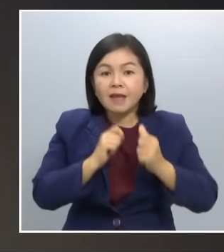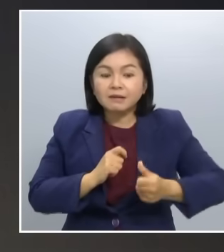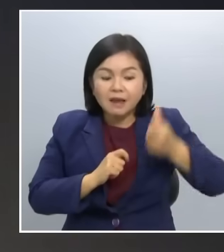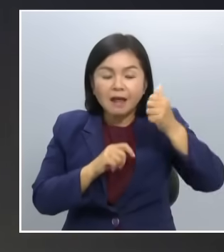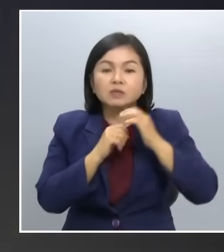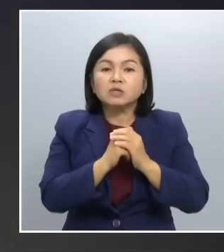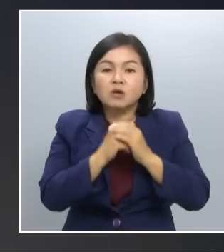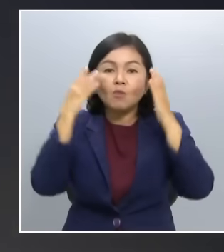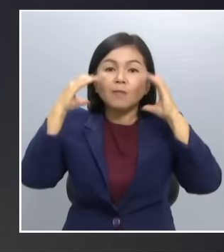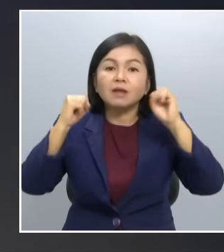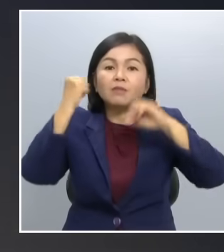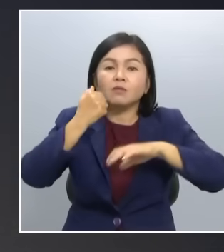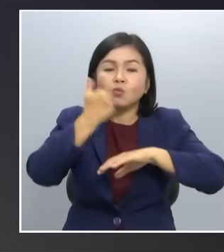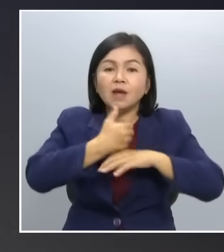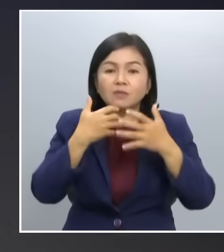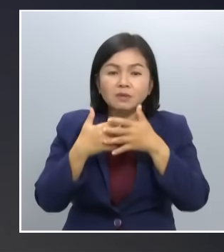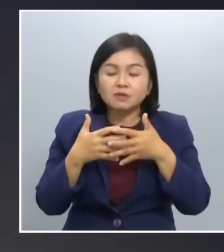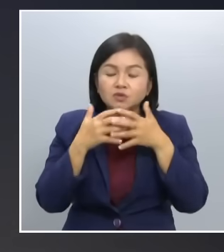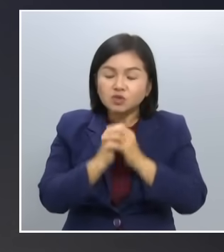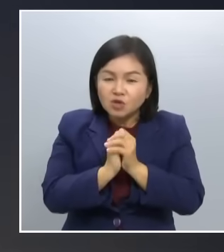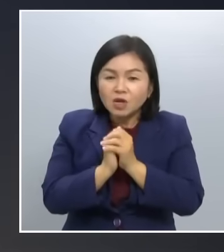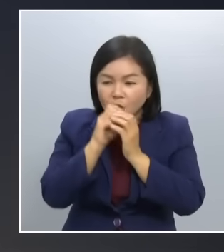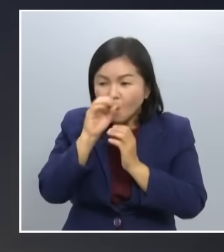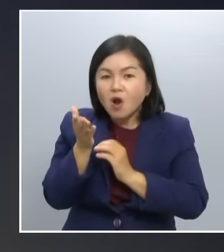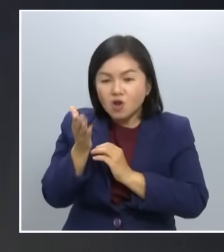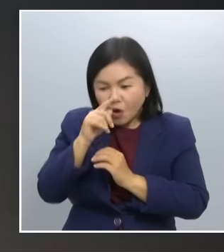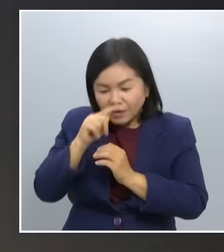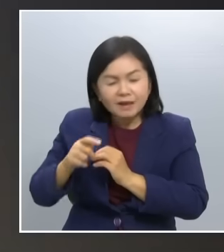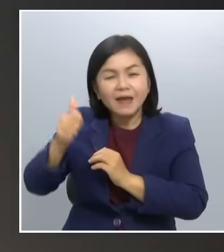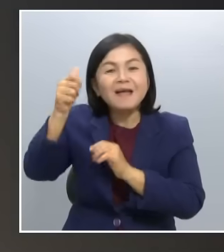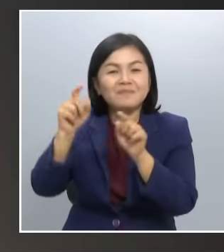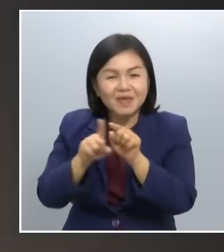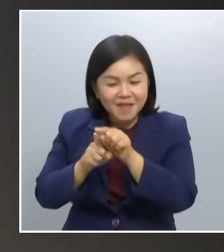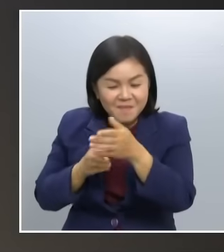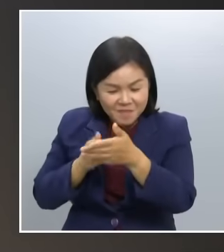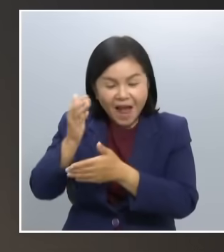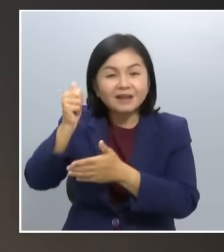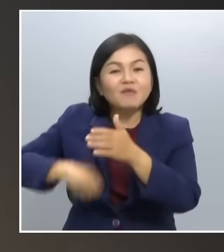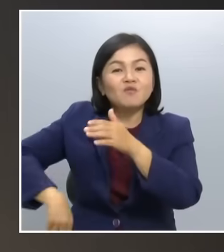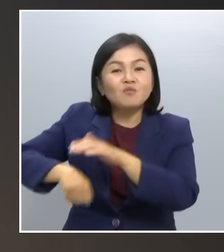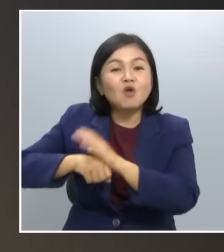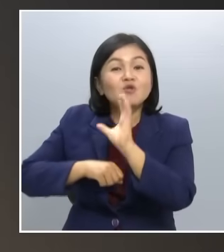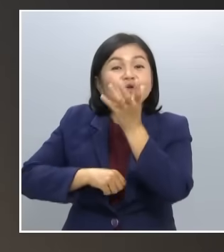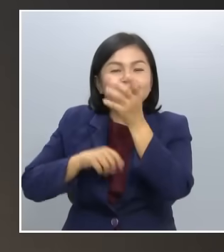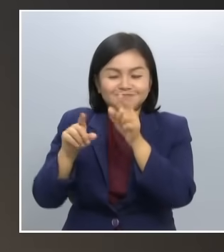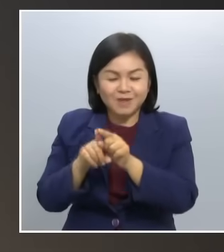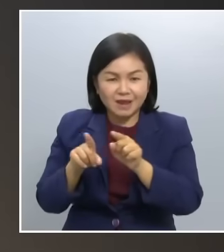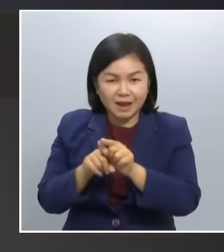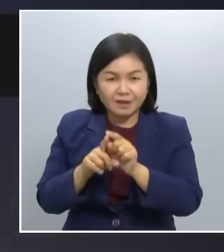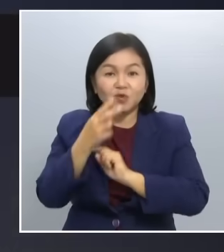ประธานาธิบดีสีจิ้นผิงก็อวยพรกลับมาขอให้ทีมไทยชนะและผ่านเข้ารอบฟุตบอลโลกเช่นกัน นี่ฮะท่านผู้